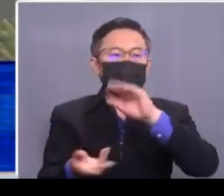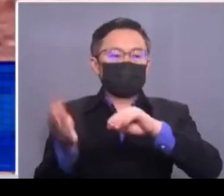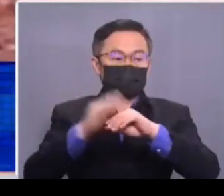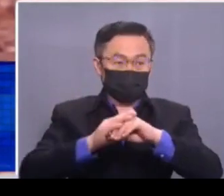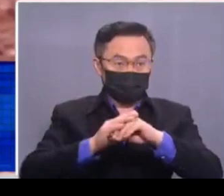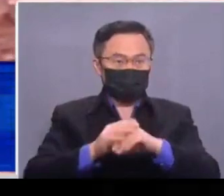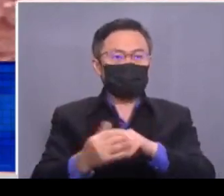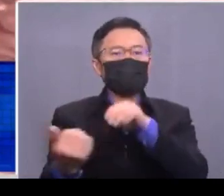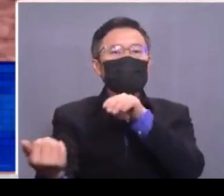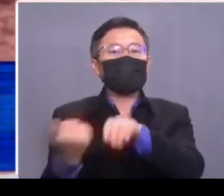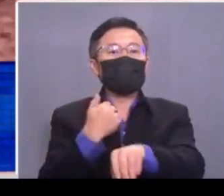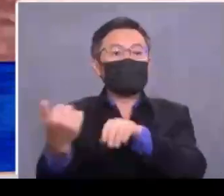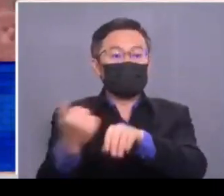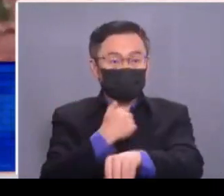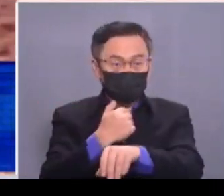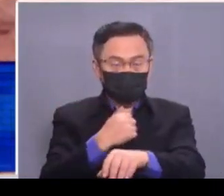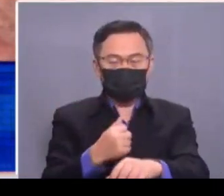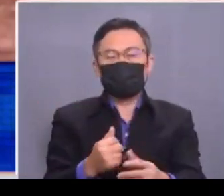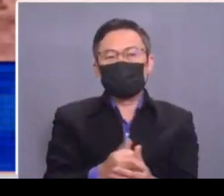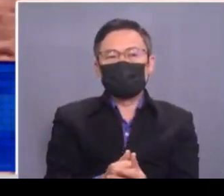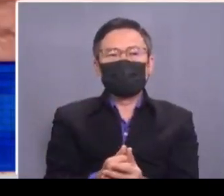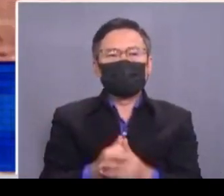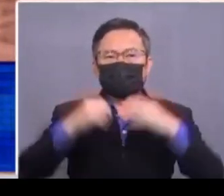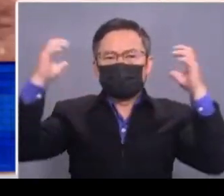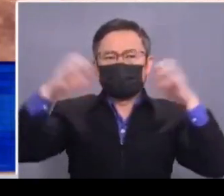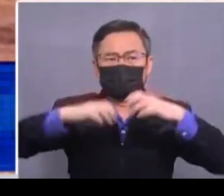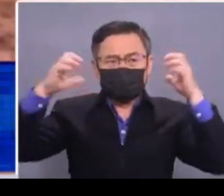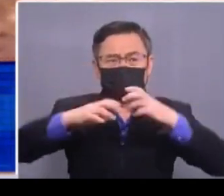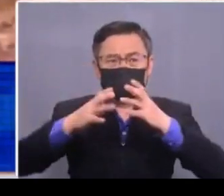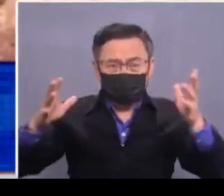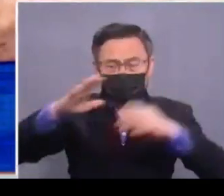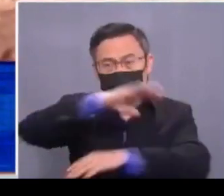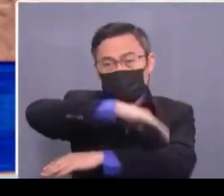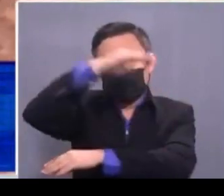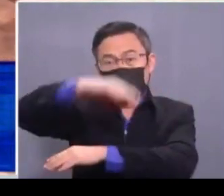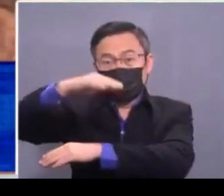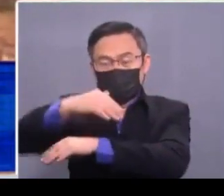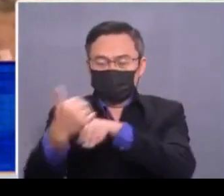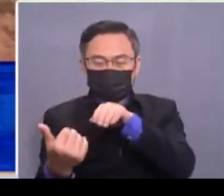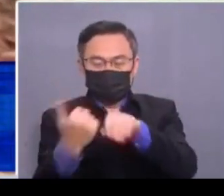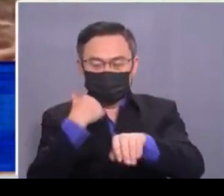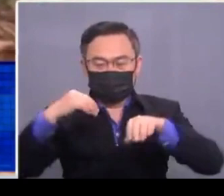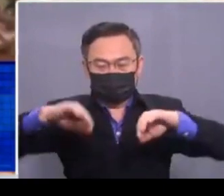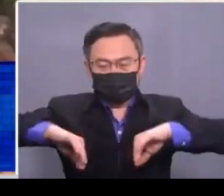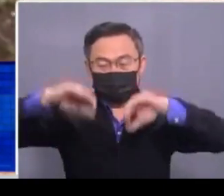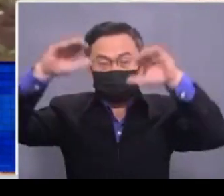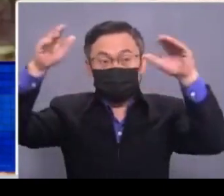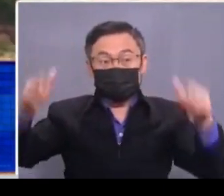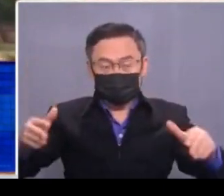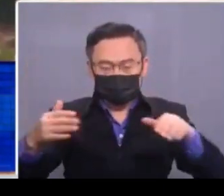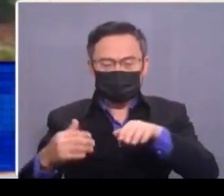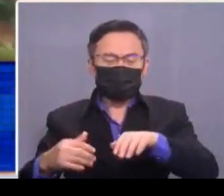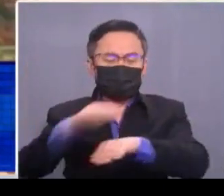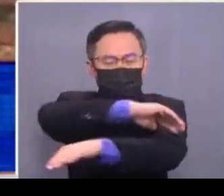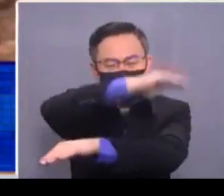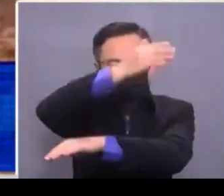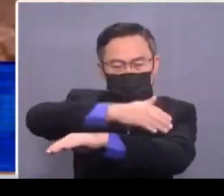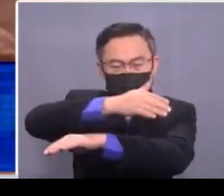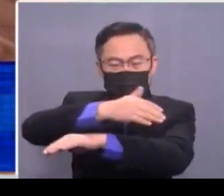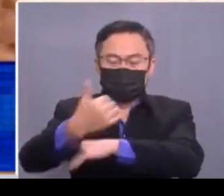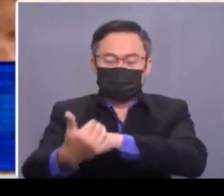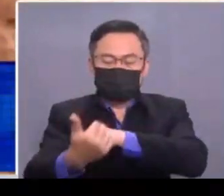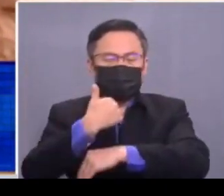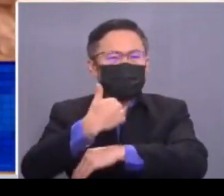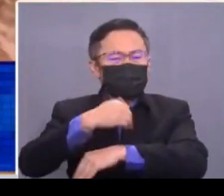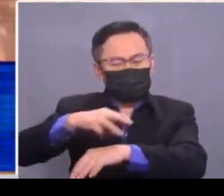บริเวณถนนที่มีการสัญจรปริมาณน้ำฝนที่มันตกสะสมเป็นจำนวนมากก็เลยทำให้ดินบนภูเขาเต็มจำนวนหลายจุด